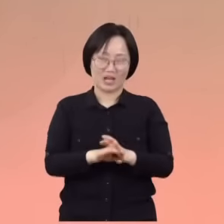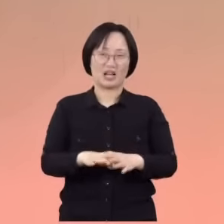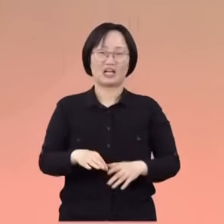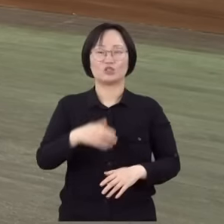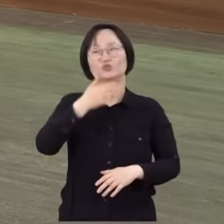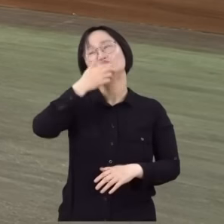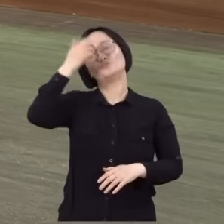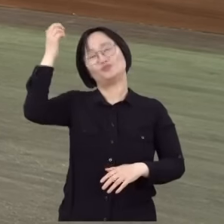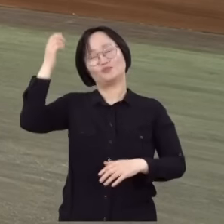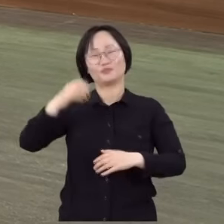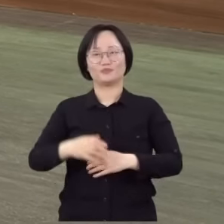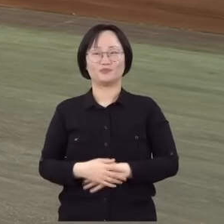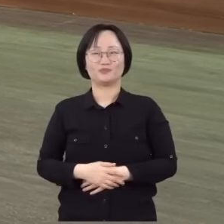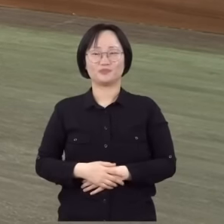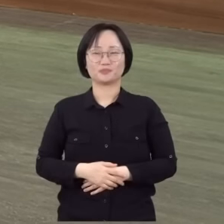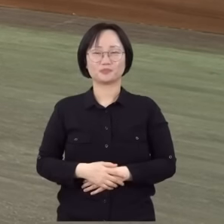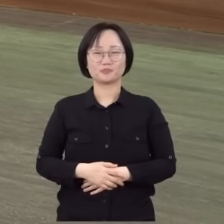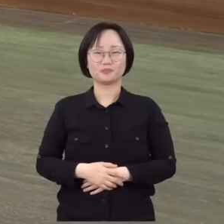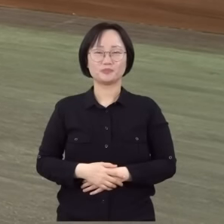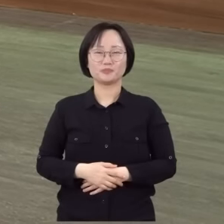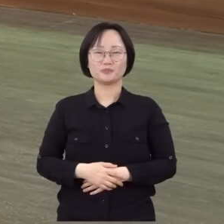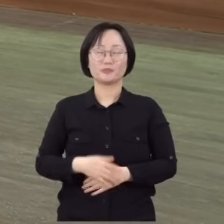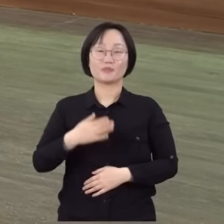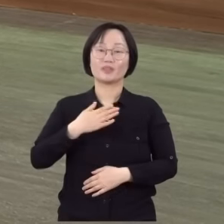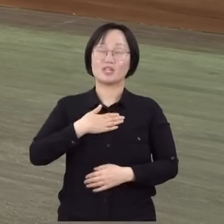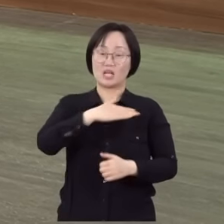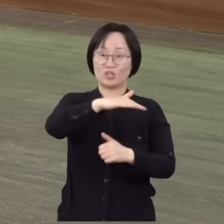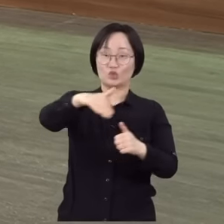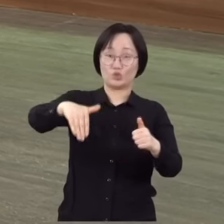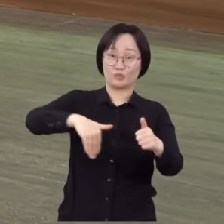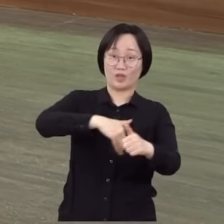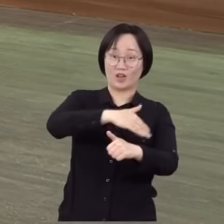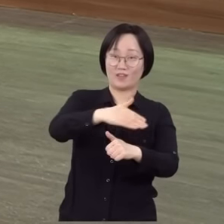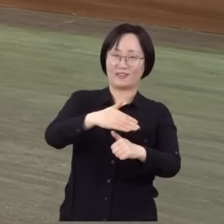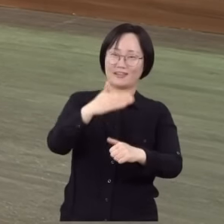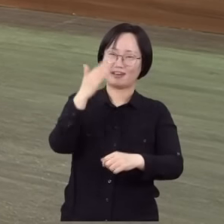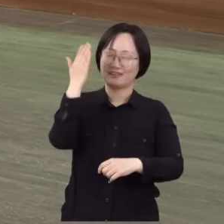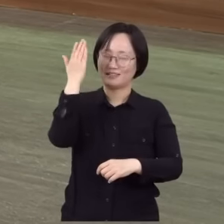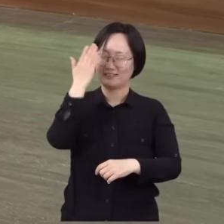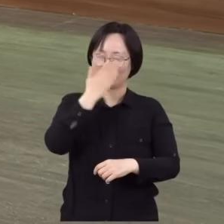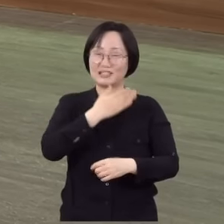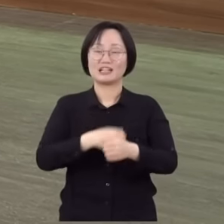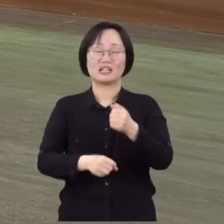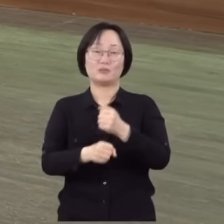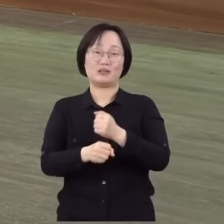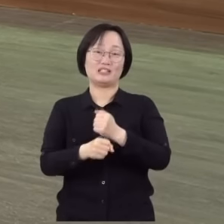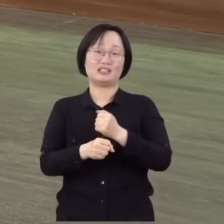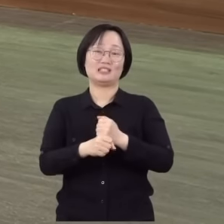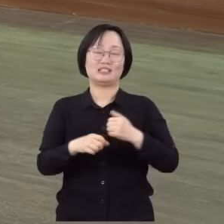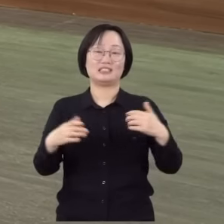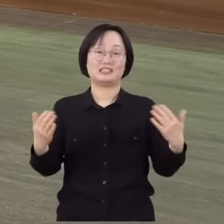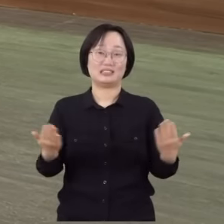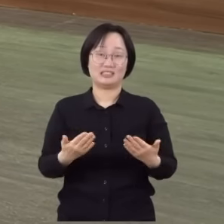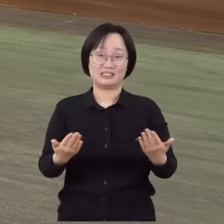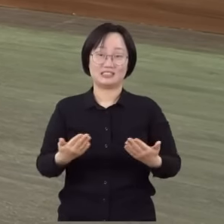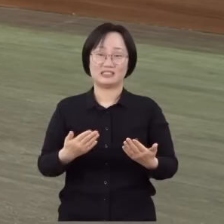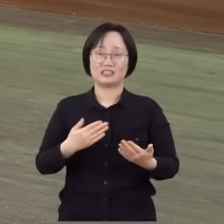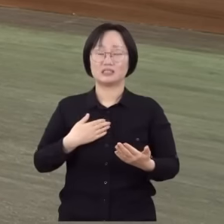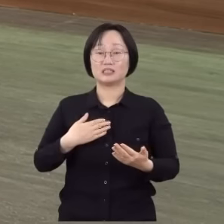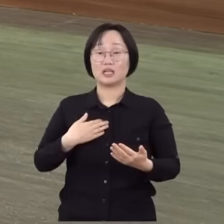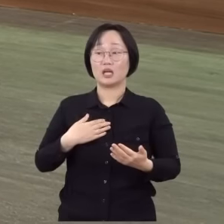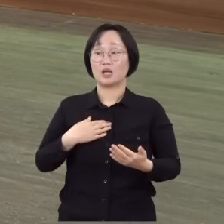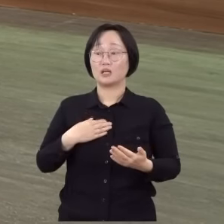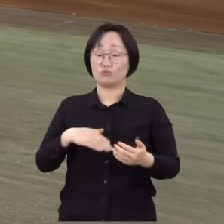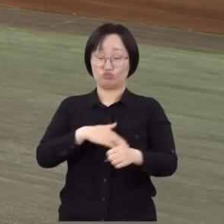왜냐 내 주변을 깨끗하게 만든다는 것이 내 주변에 내 주변에 더러운 것들을